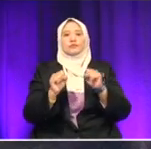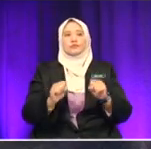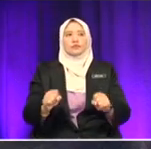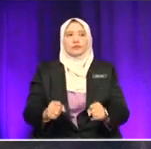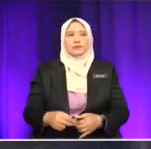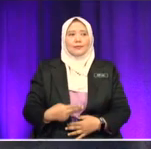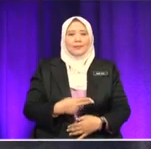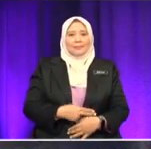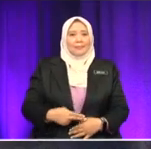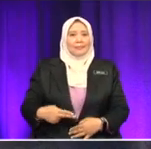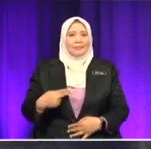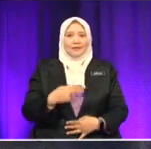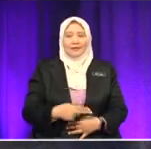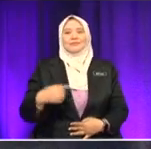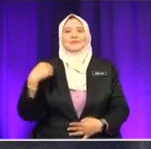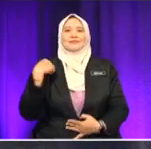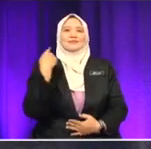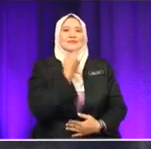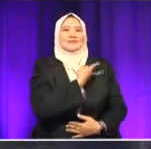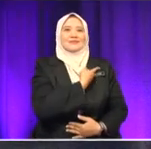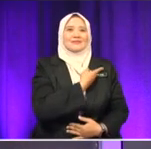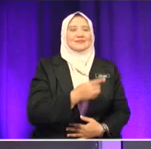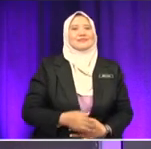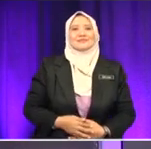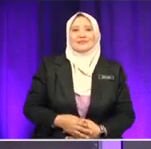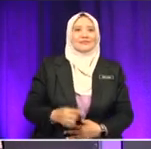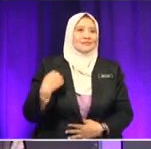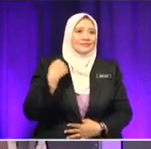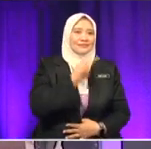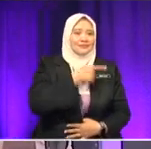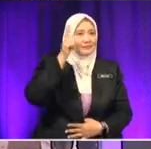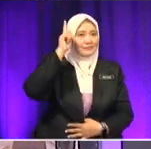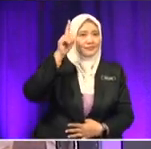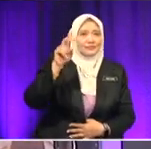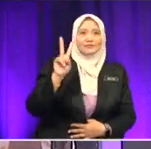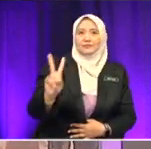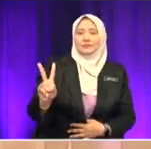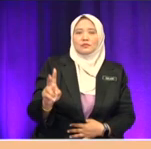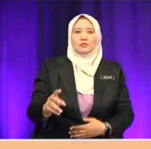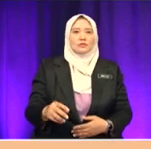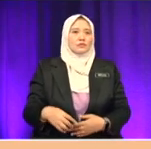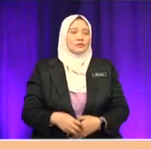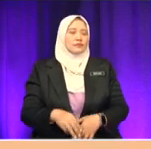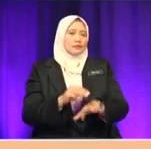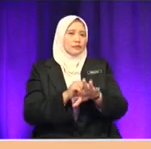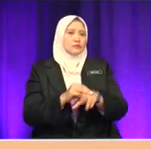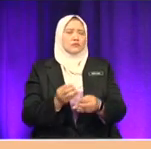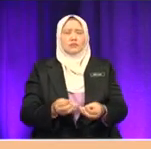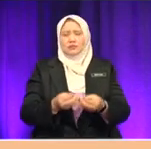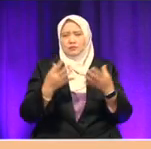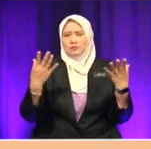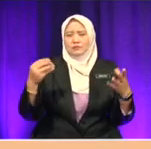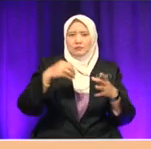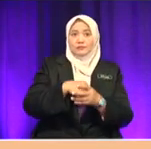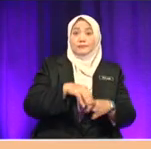dengar iklan tu, cikgu. Okey, mari kita lihat. Yang kedua, mikroorganisma juga banyak digunakan dalam bidang